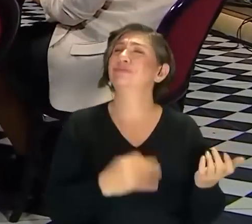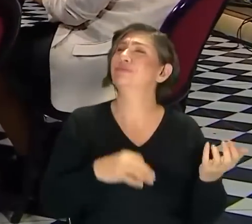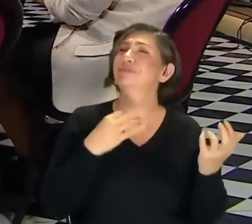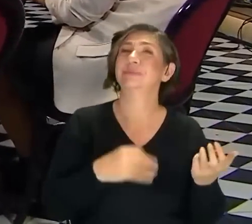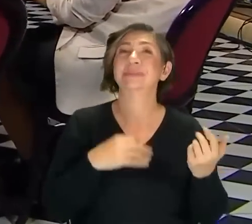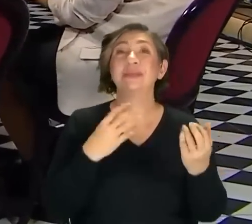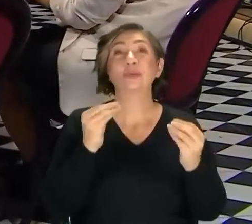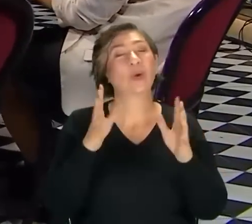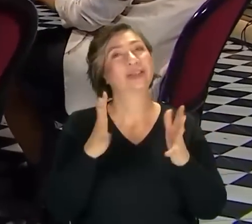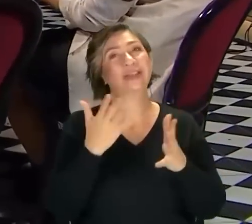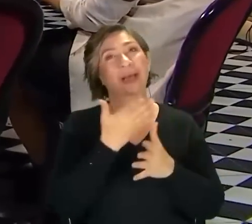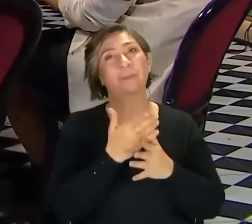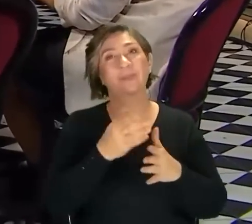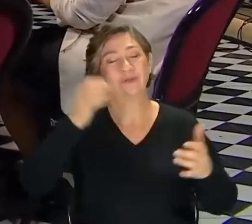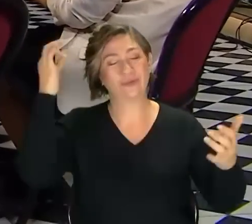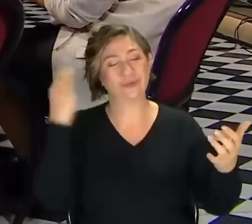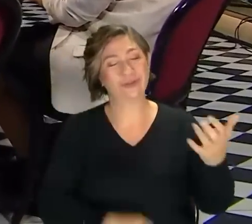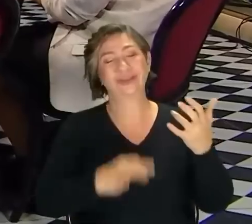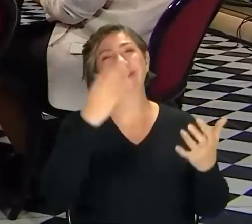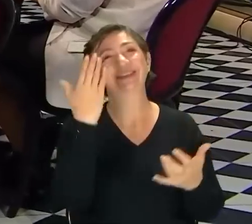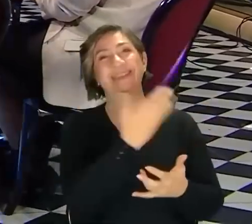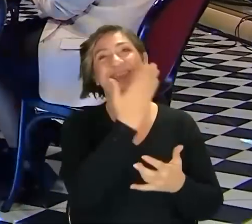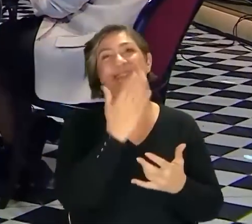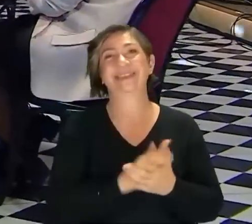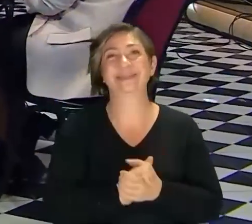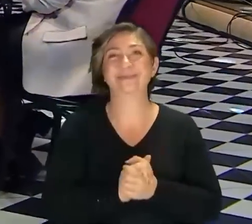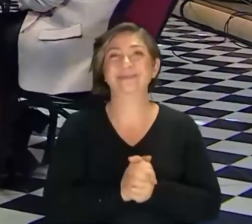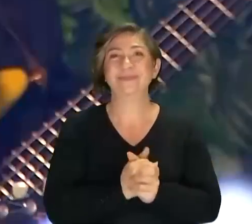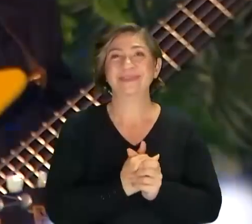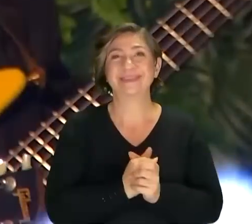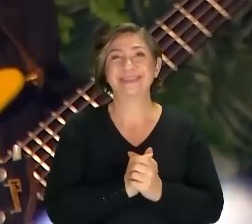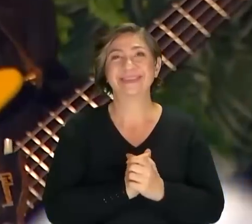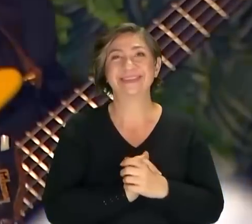falan. Yani çok acayip değil. Vur sazın tellerini.